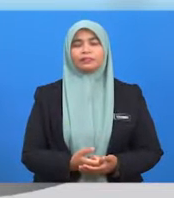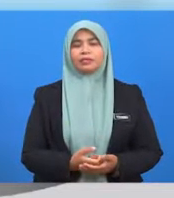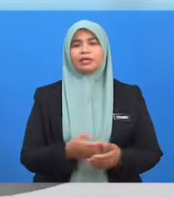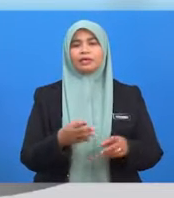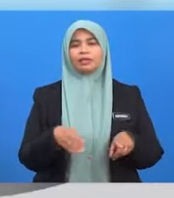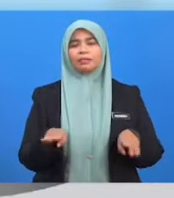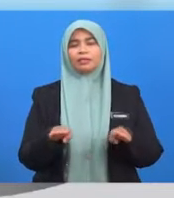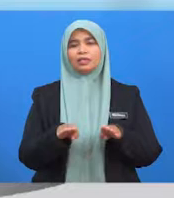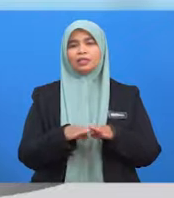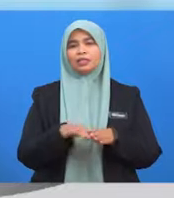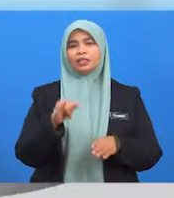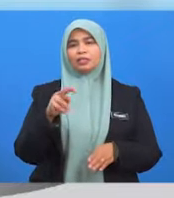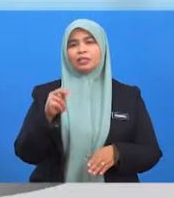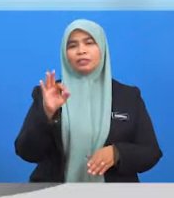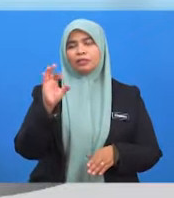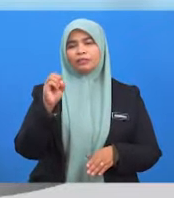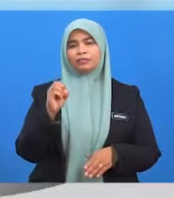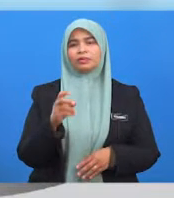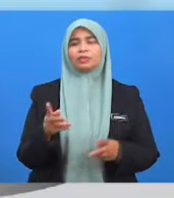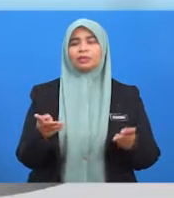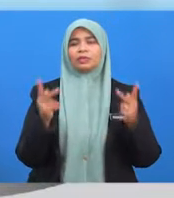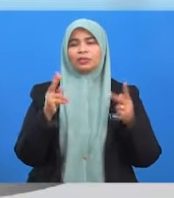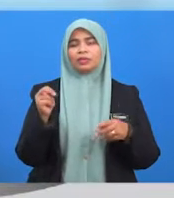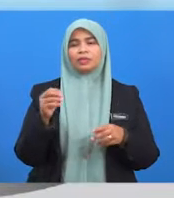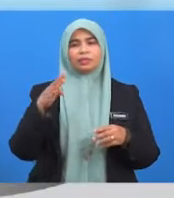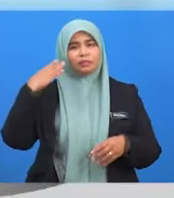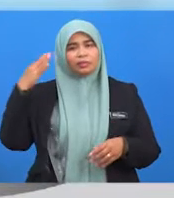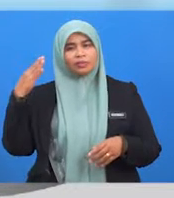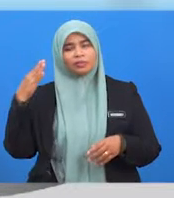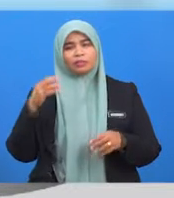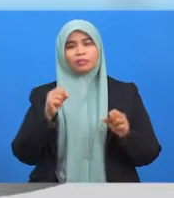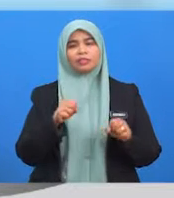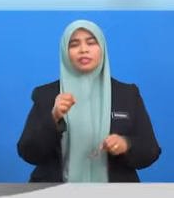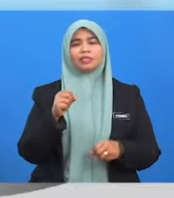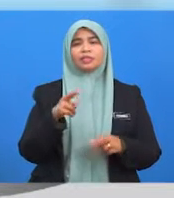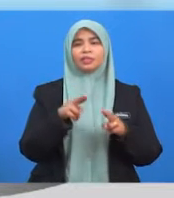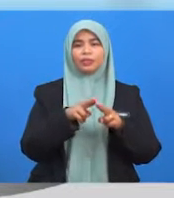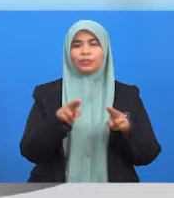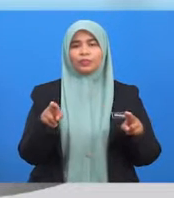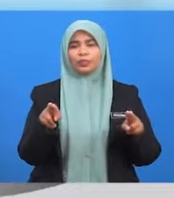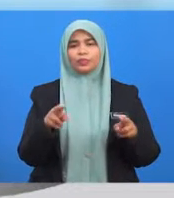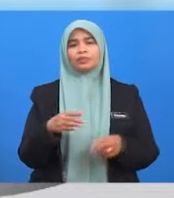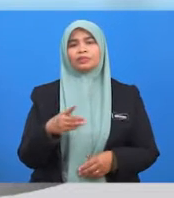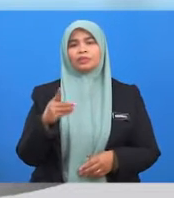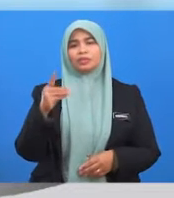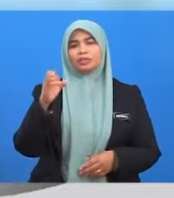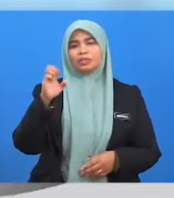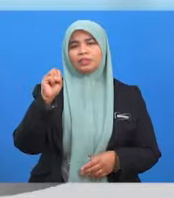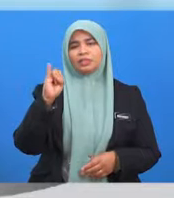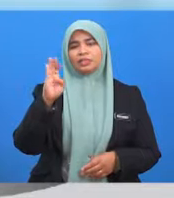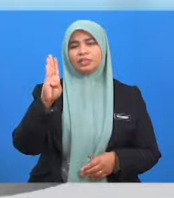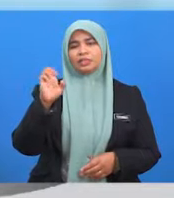Sebagai info, kekuatan bunyi diukur dalam unit desibel. Bunyi kuat